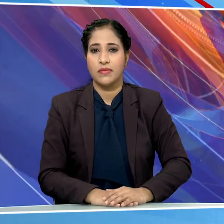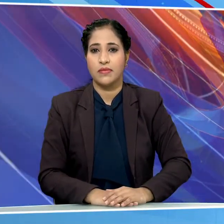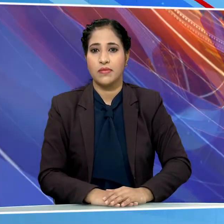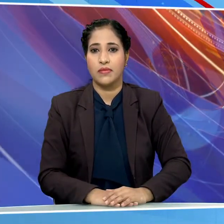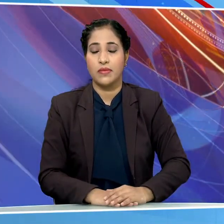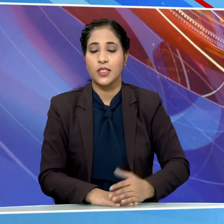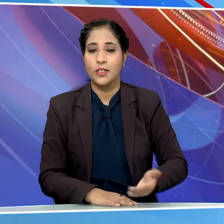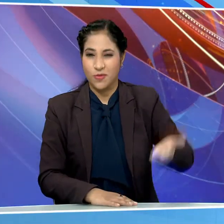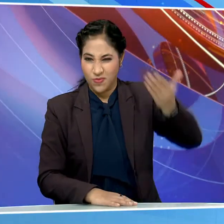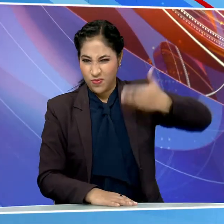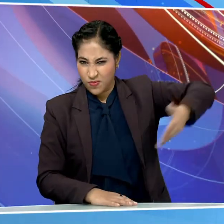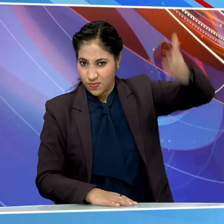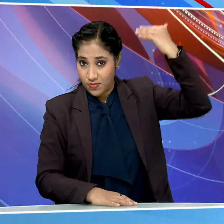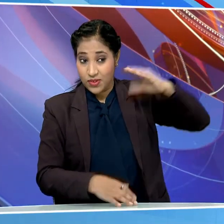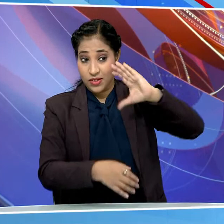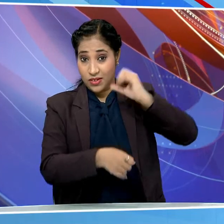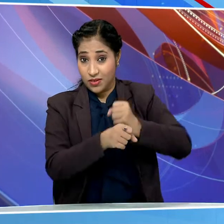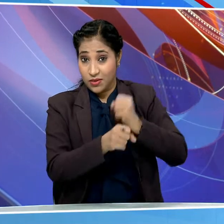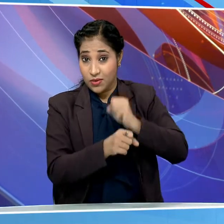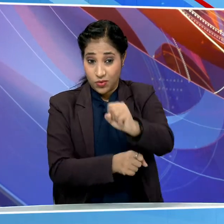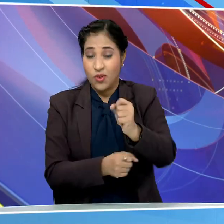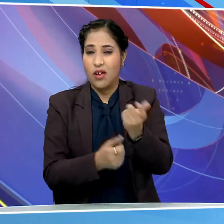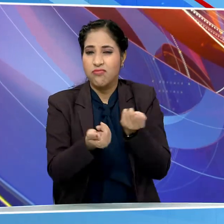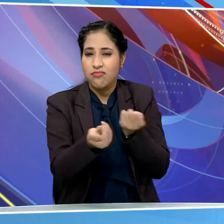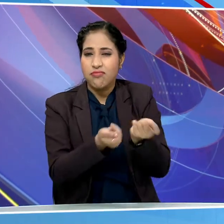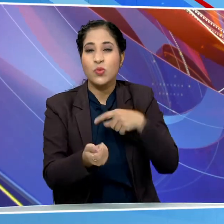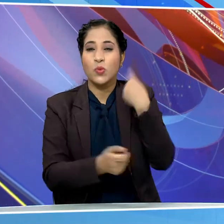उस समय केंद्र सरकार चलाने वाले